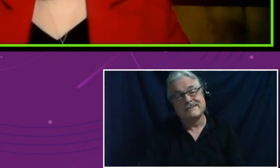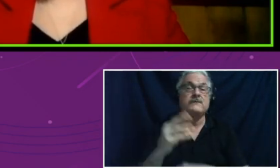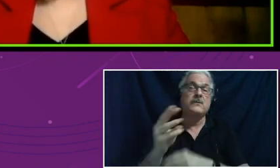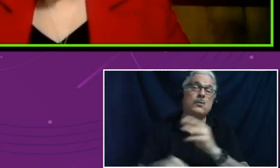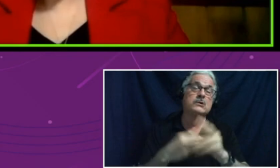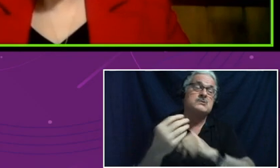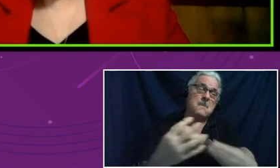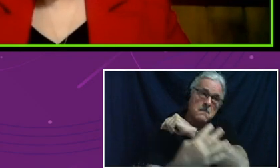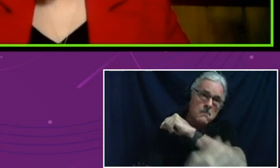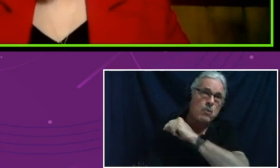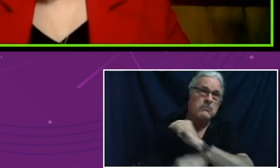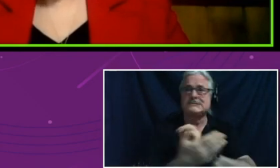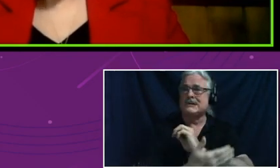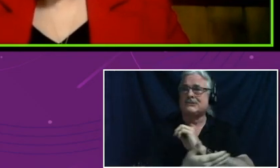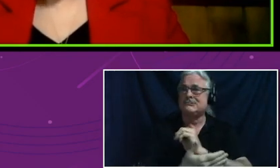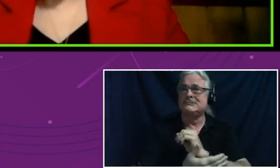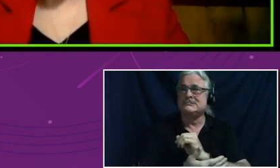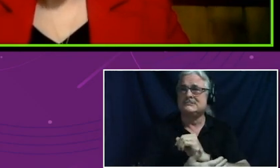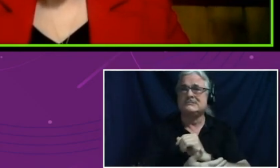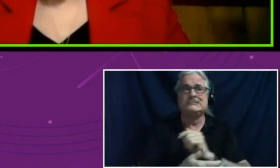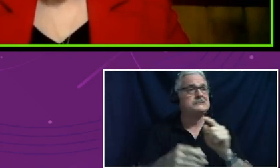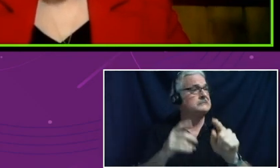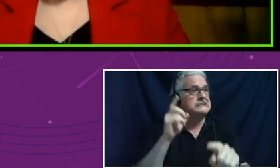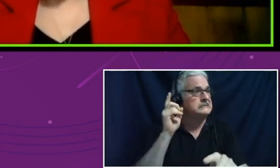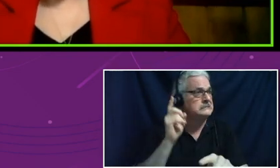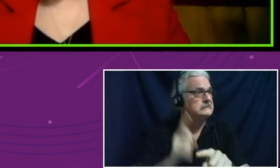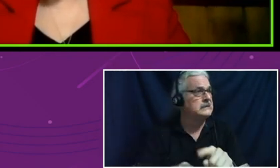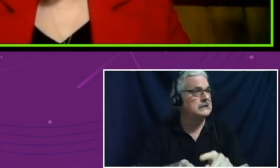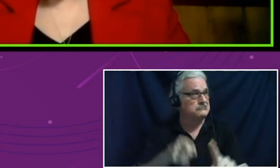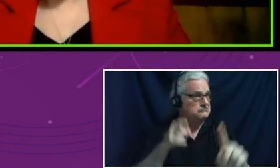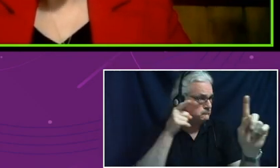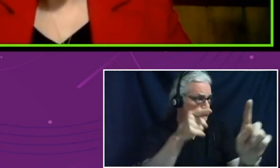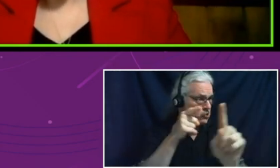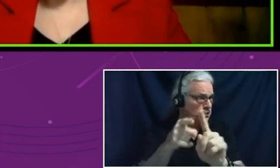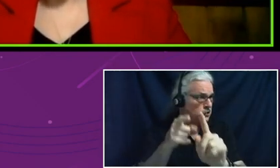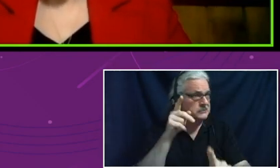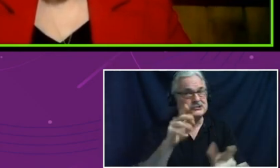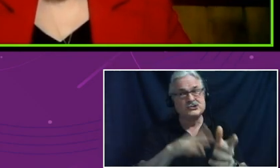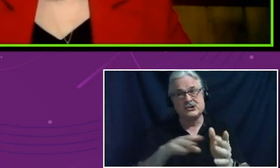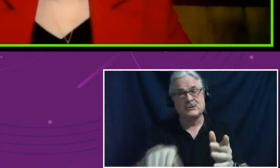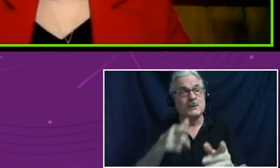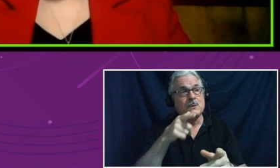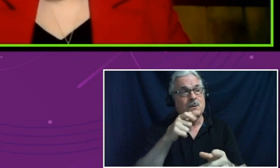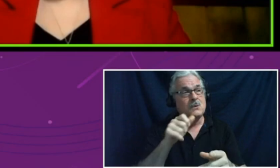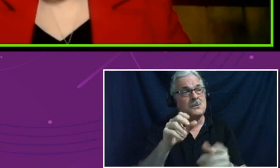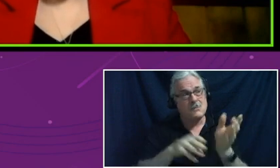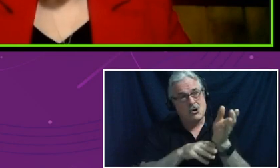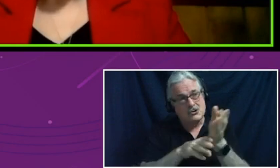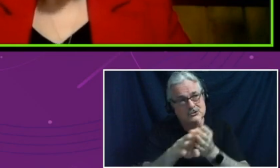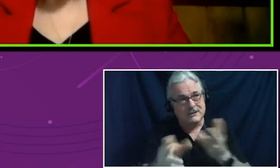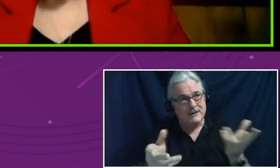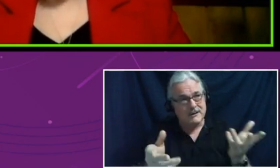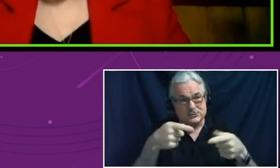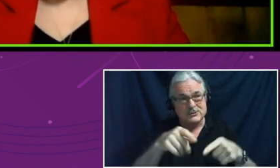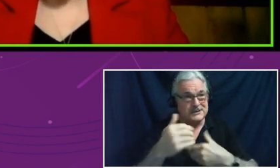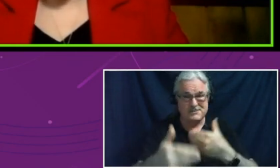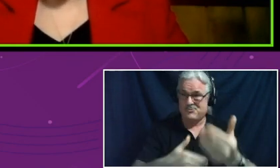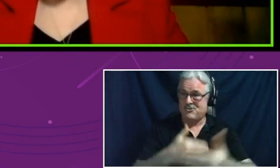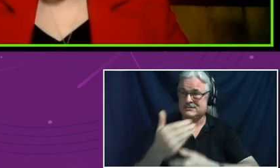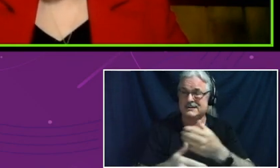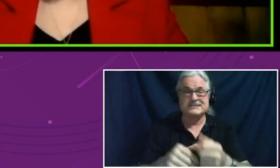l'éducation 2020, qui est publié aujourd'hui, indiquent que 40% des pays les plus pauvres du monde n'ont pas pu viser les enfants marginalisés pendant la crise.